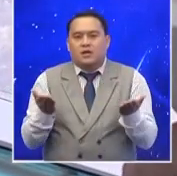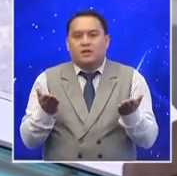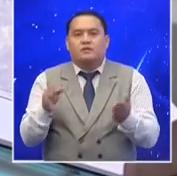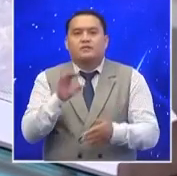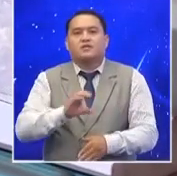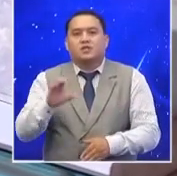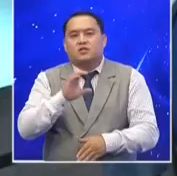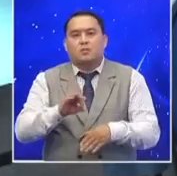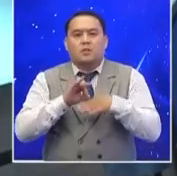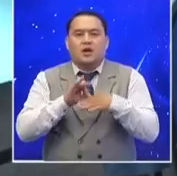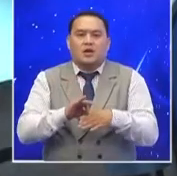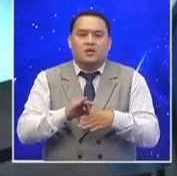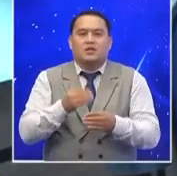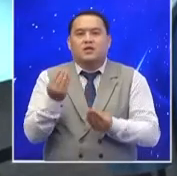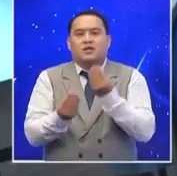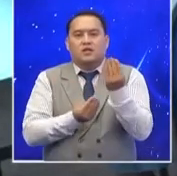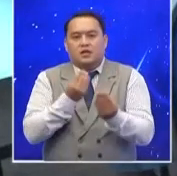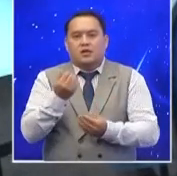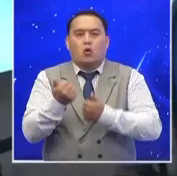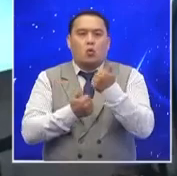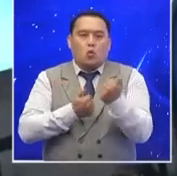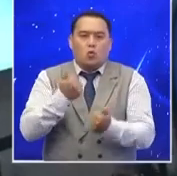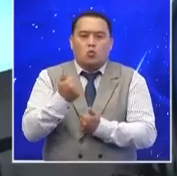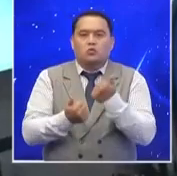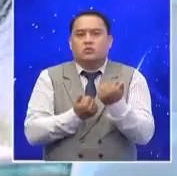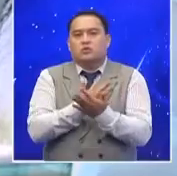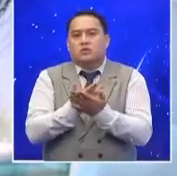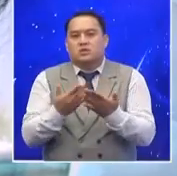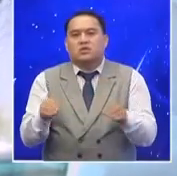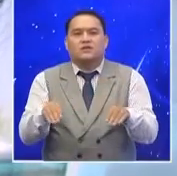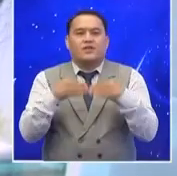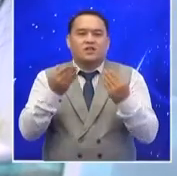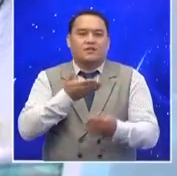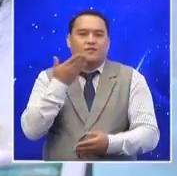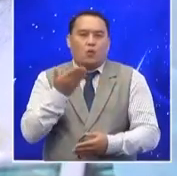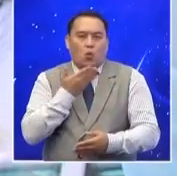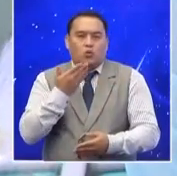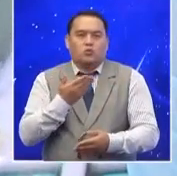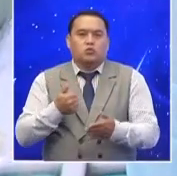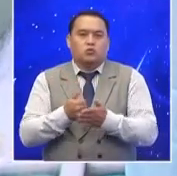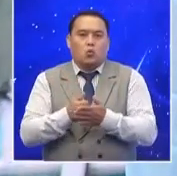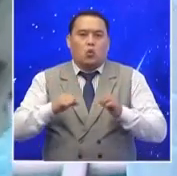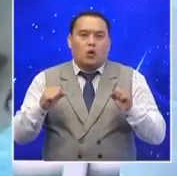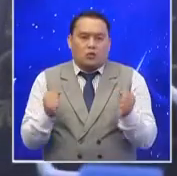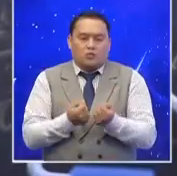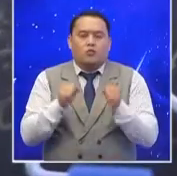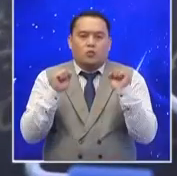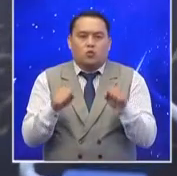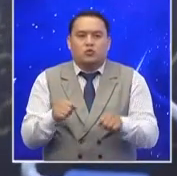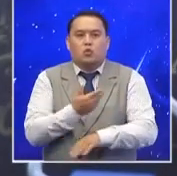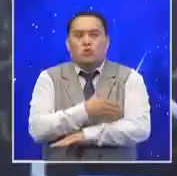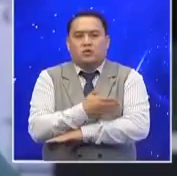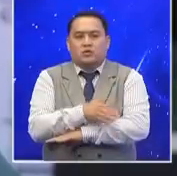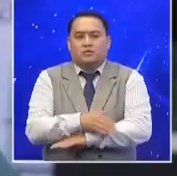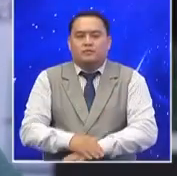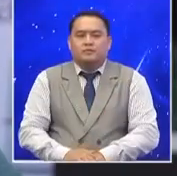сентябре будут проводиться интеллектуальные игры. Отметим, чтение на свежем воздухе доступно ЖТСУСам до наступления первых холодов.